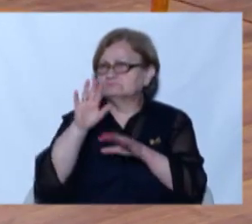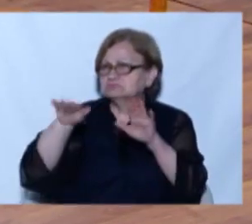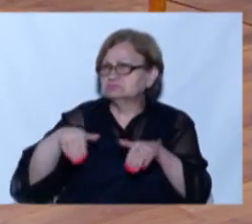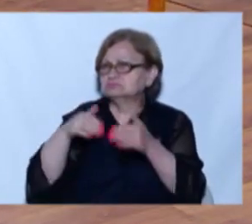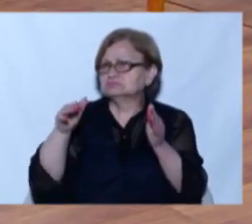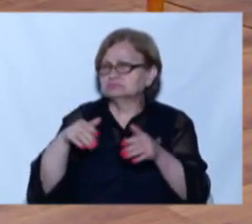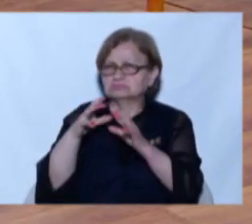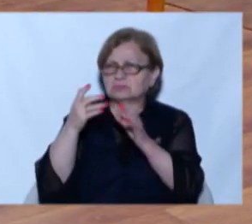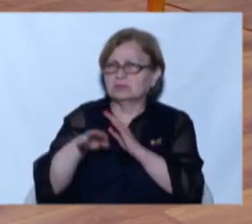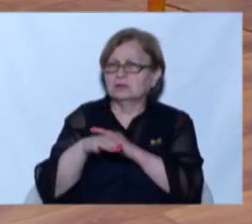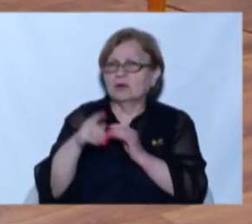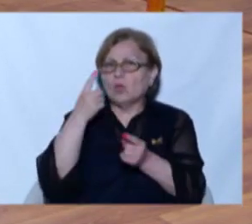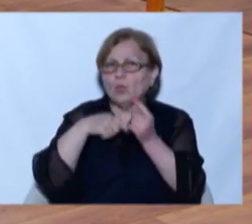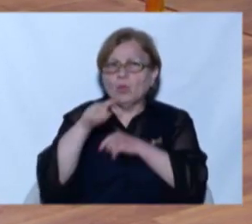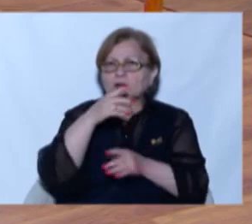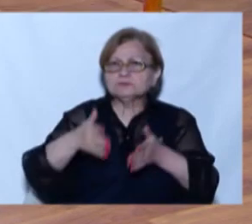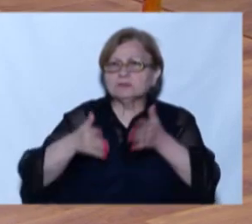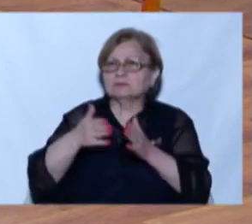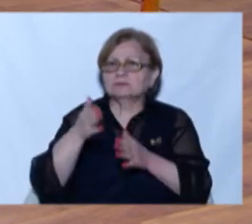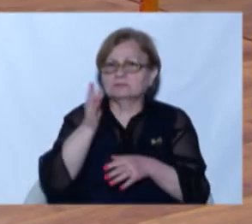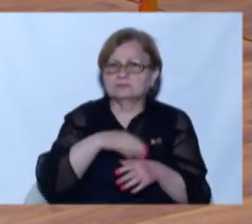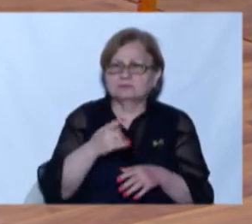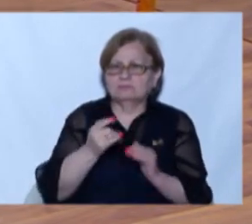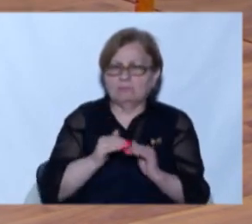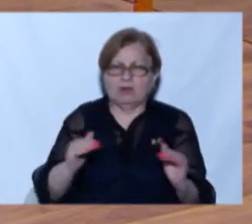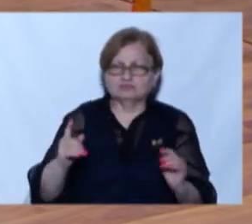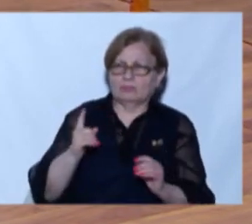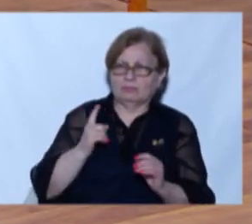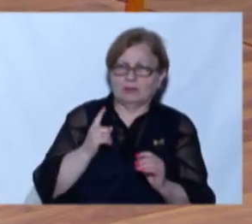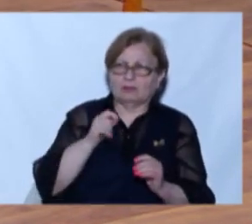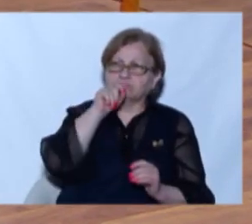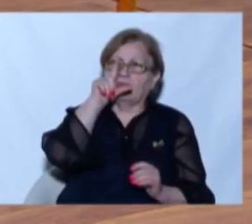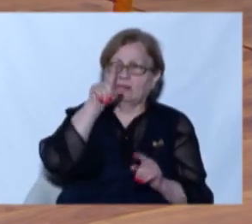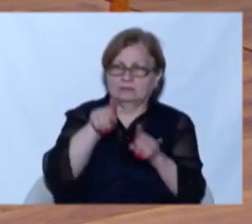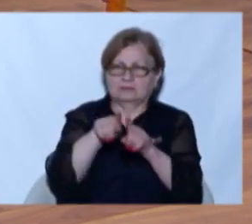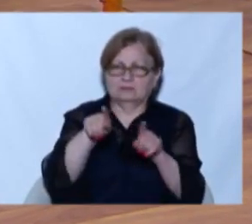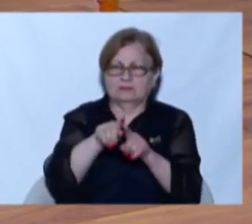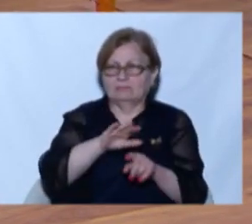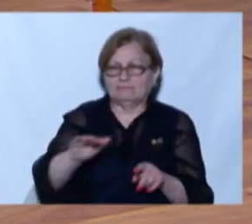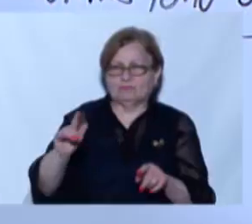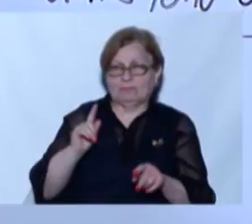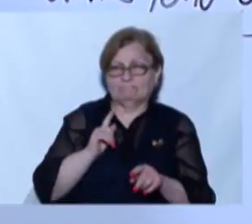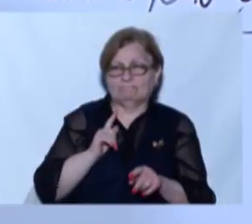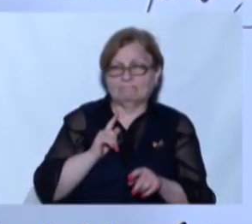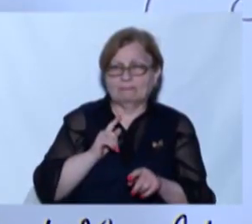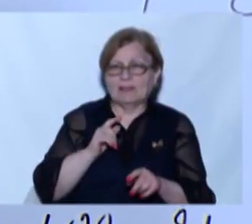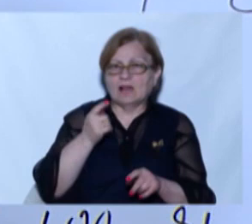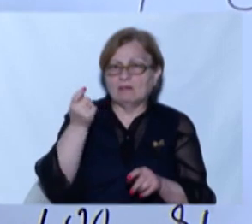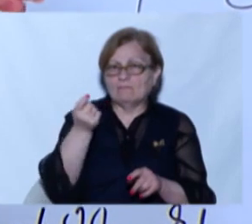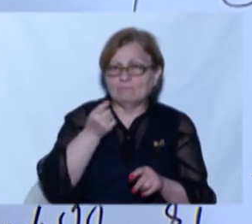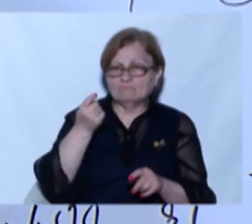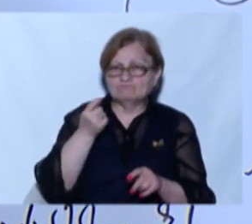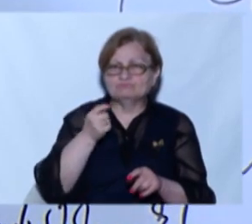წავაწყდი. ხელცარიელს რა დამაბრუნებდა, შინ ბარტყებივით პირდაღებული პაწაწინა შვილიშვილები მელოდნენ. მაყვალს